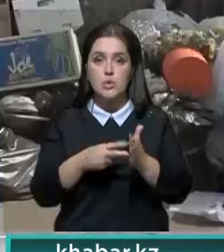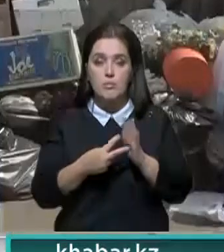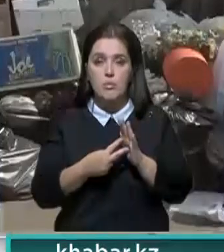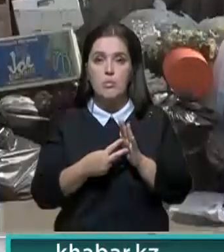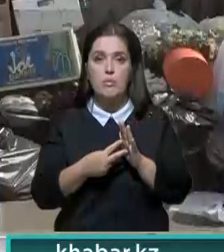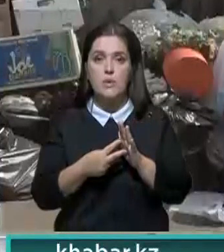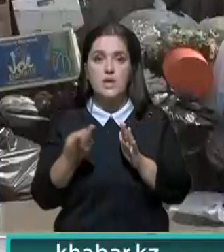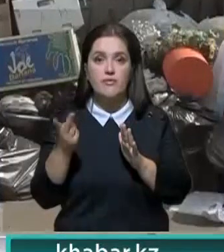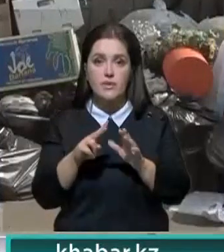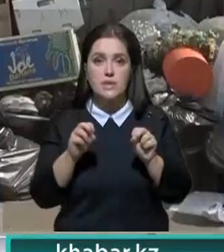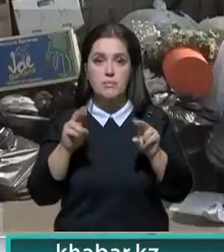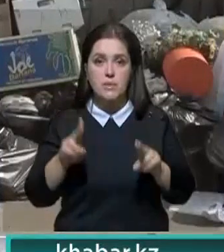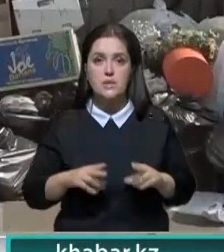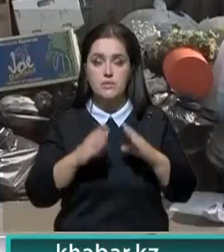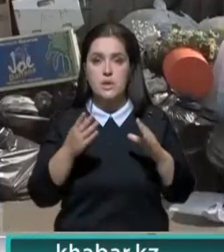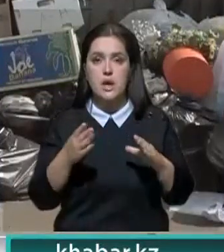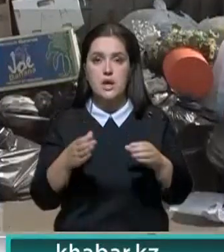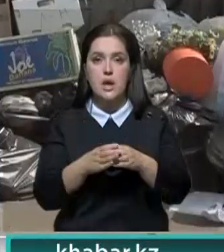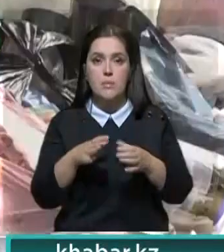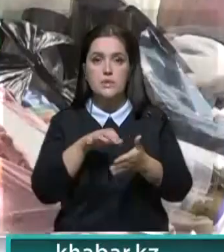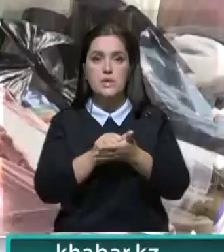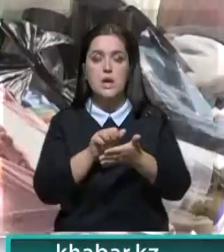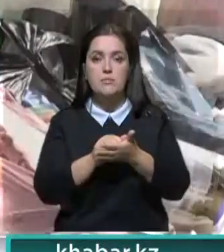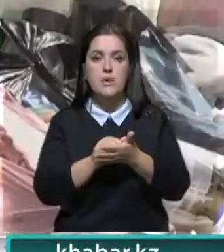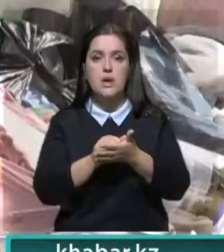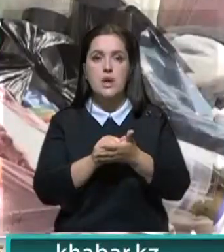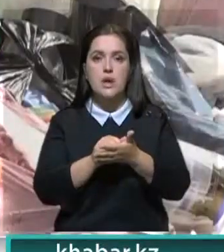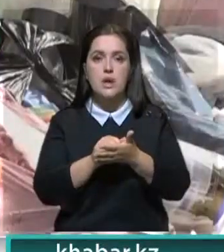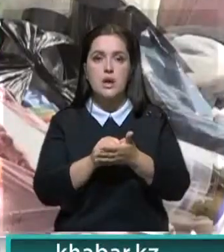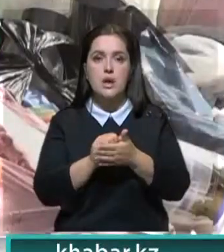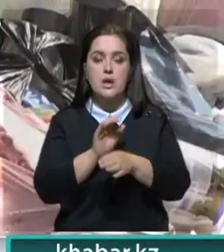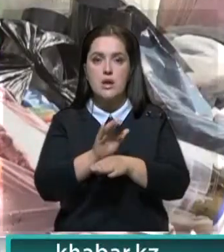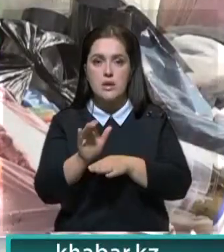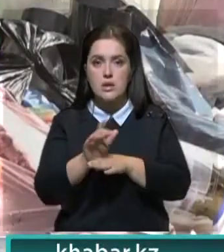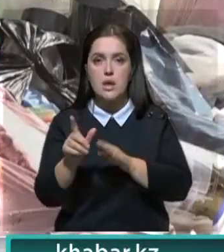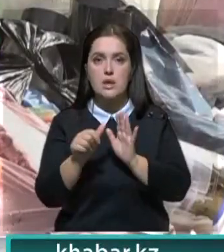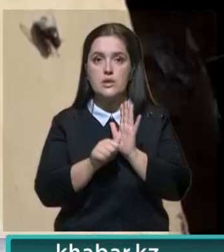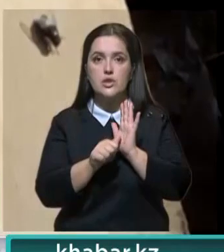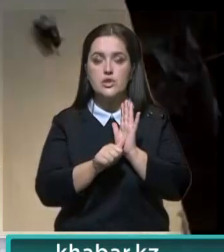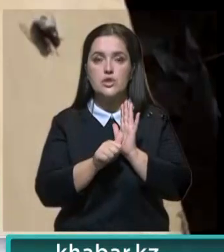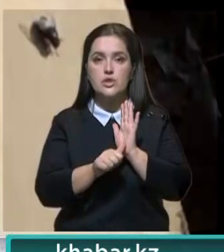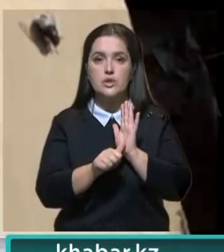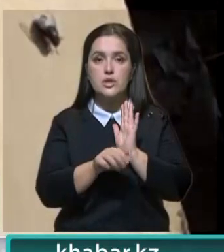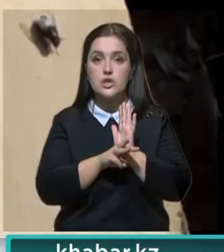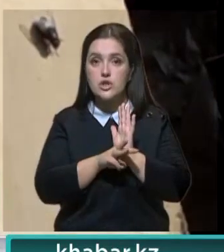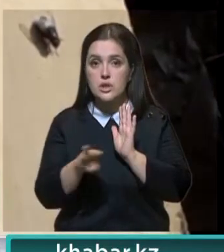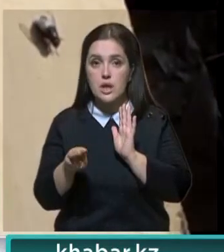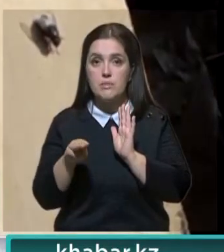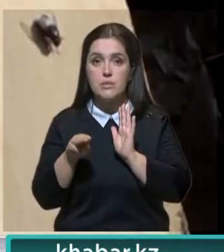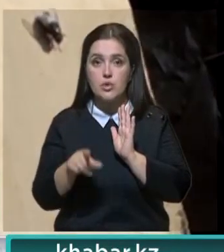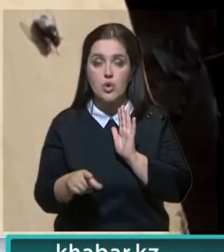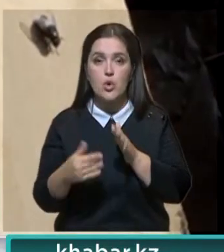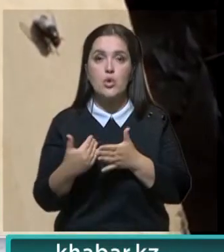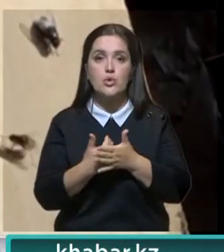бюджета планируют купить две спецмашины для компаний, занимающихся вывозом твердобытовых отходов. На это выделено